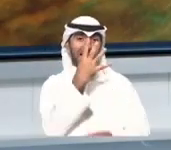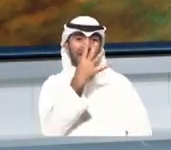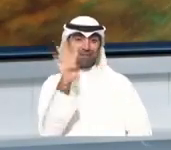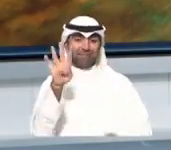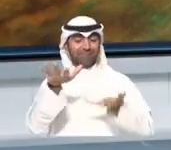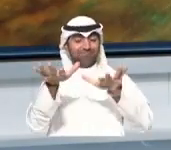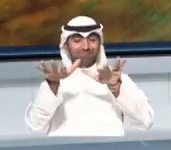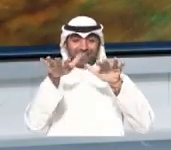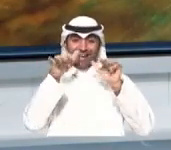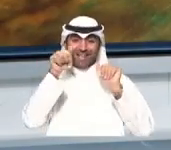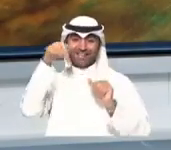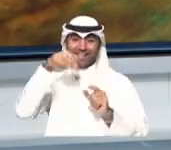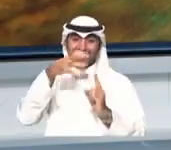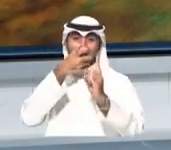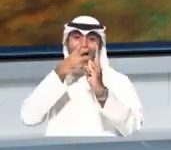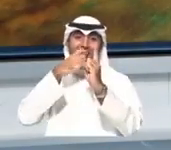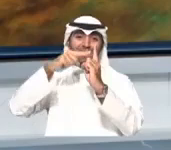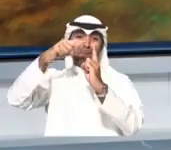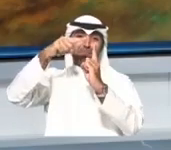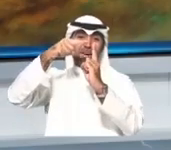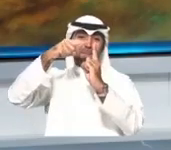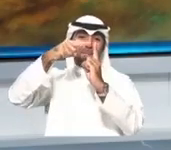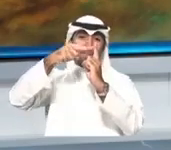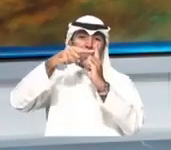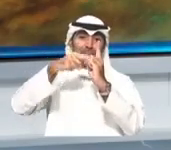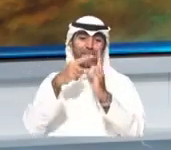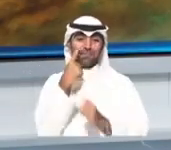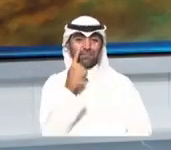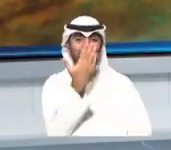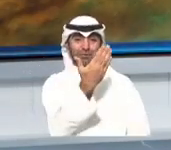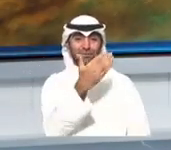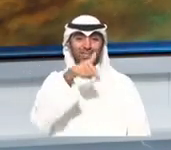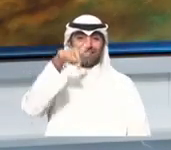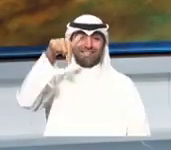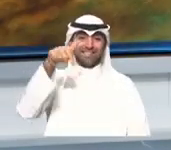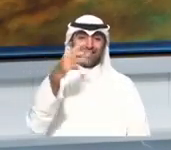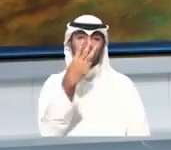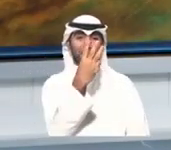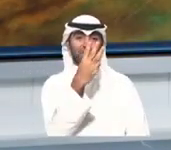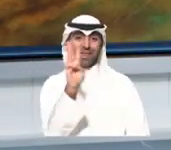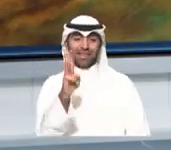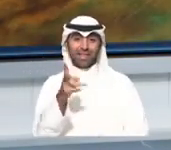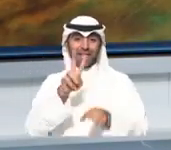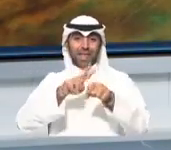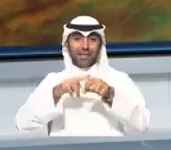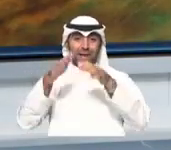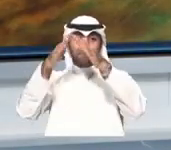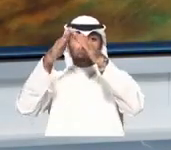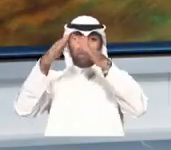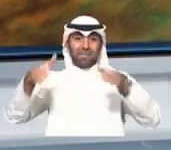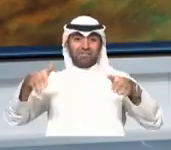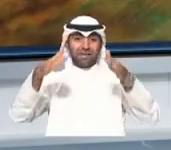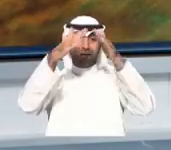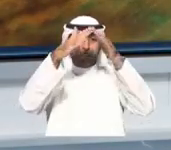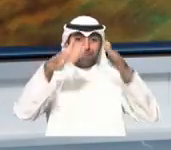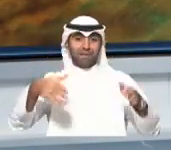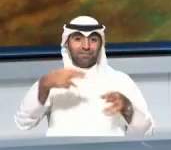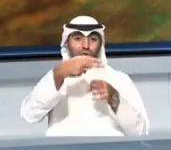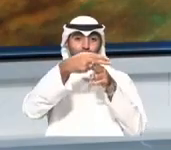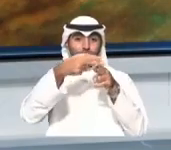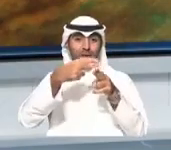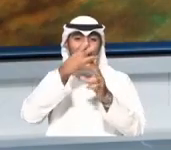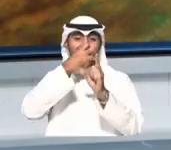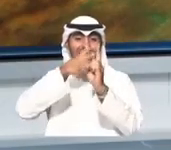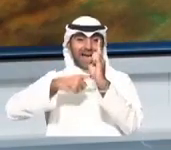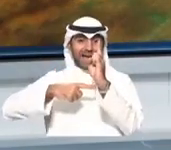والشمالية الغربية من دولة الكويت ما بين 34 إلى 35 درجة مئوية، وأيضا استمرار الرياح الشمالية الغربية